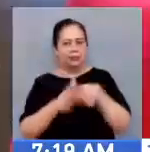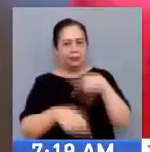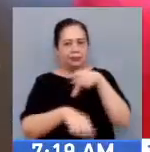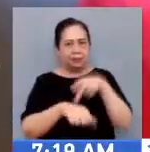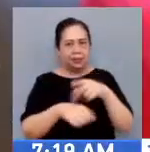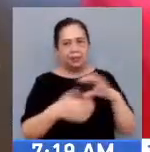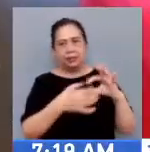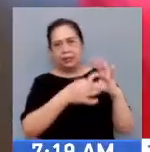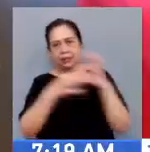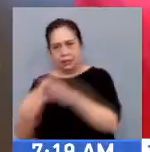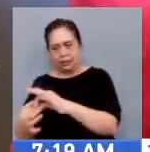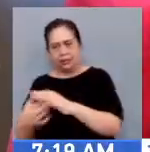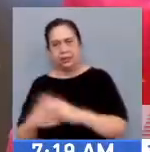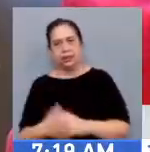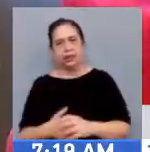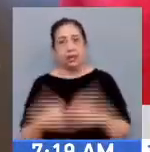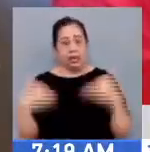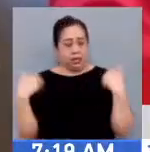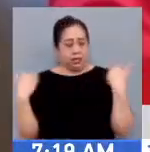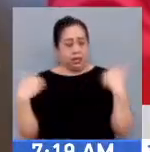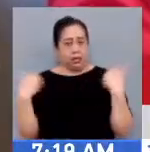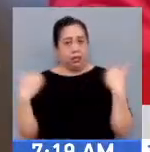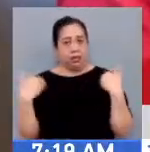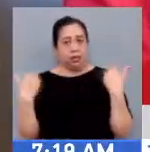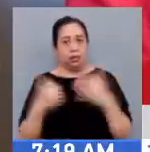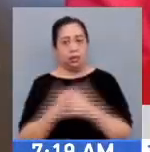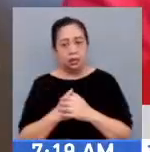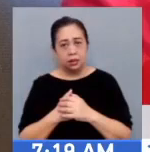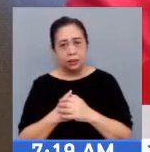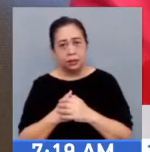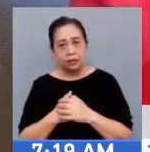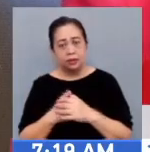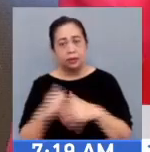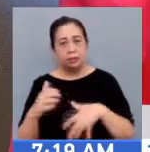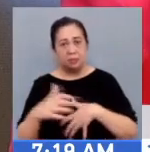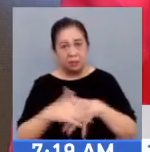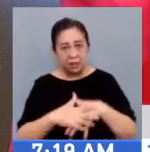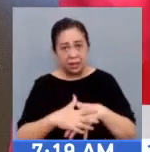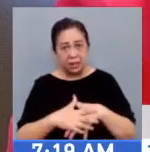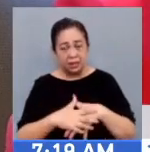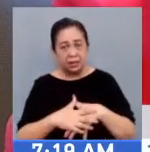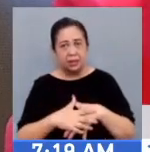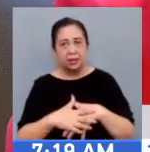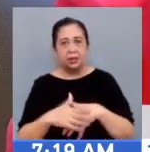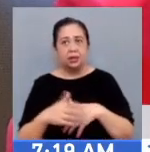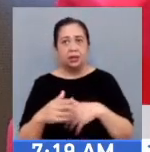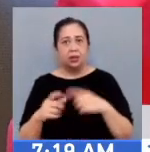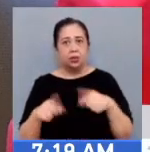The adolescent girls that are pregnant, you know, during their